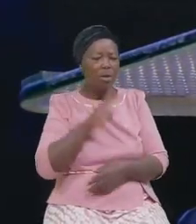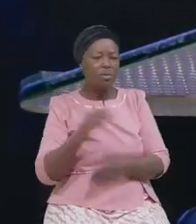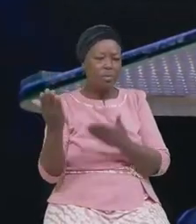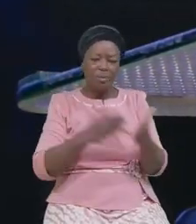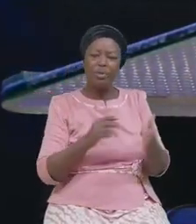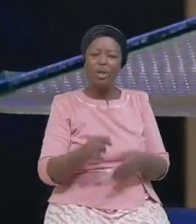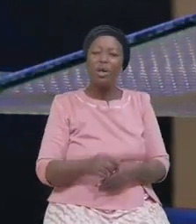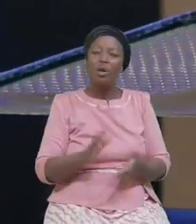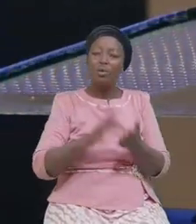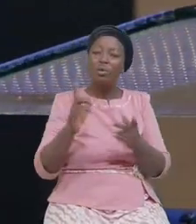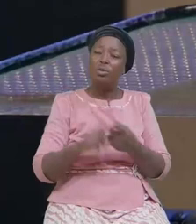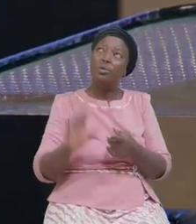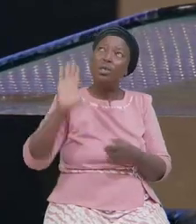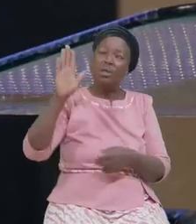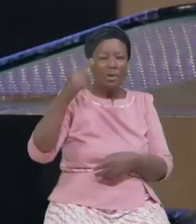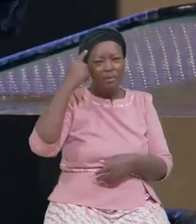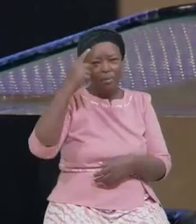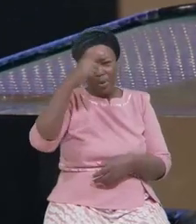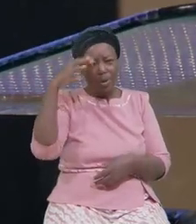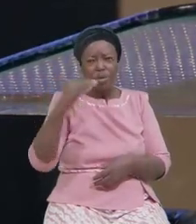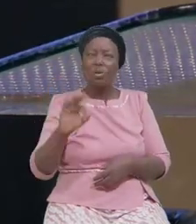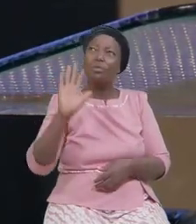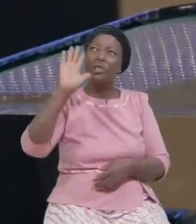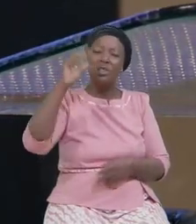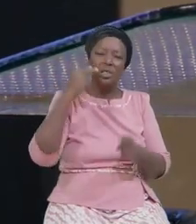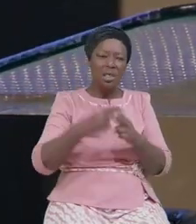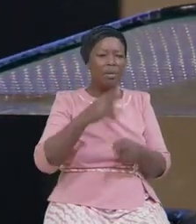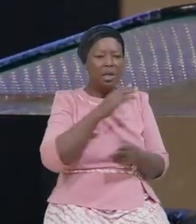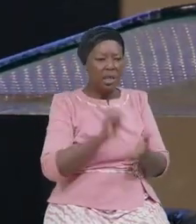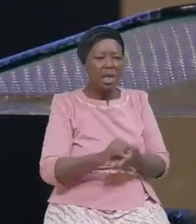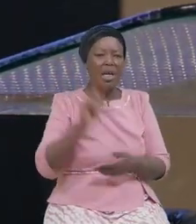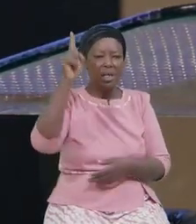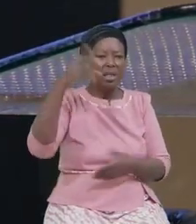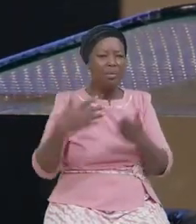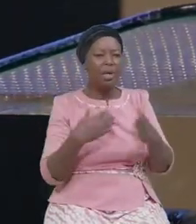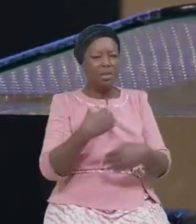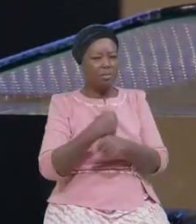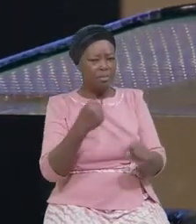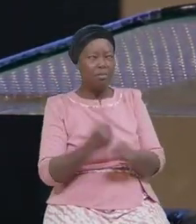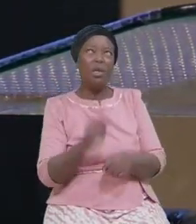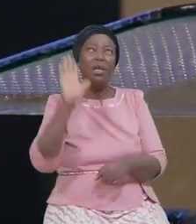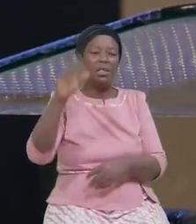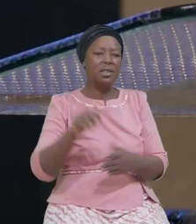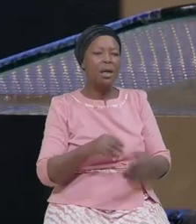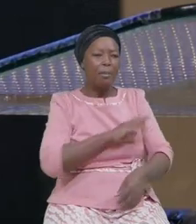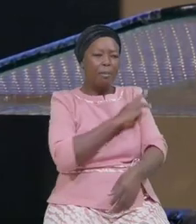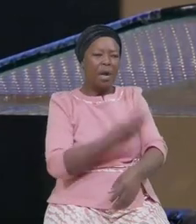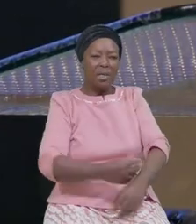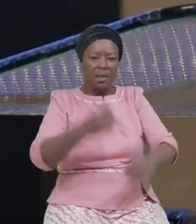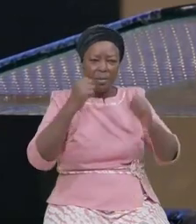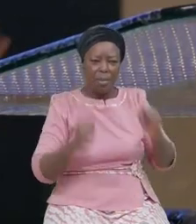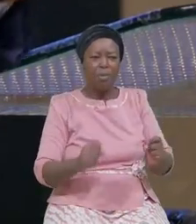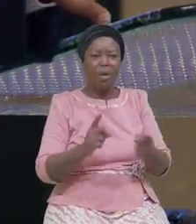gloire. Pour son nom, à cause de son nom, il m'a sauvé. Pour manifester sa